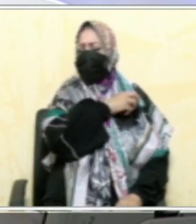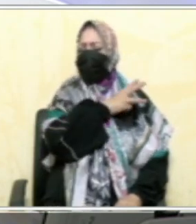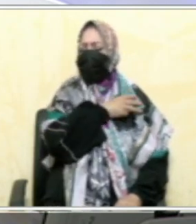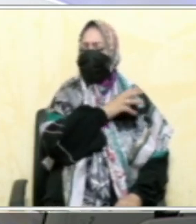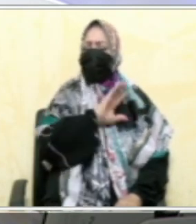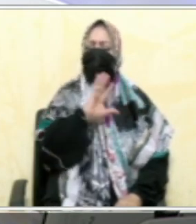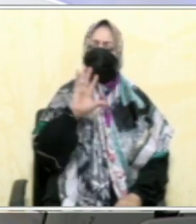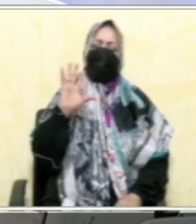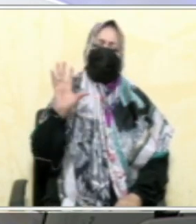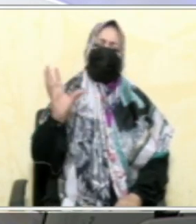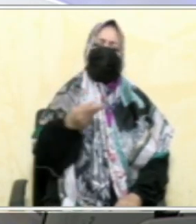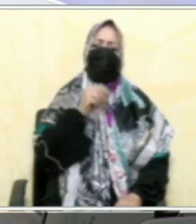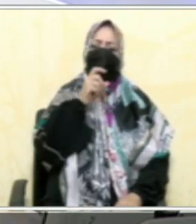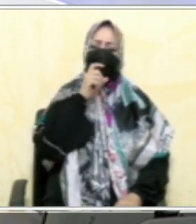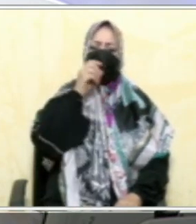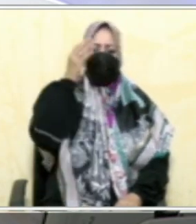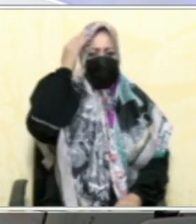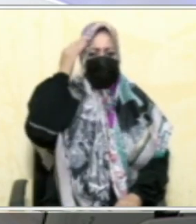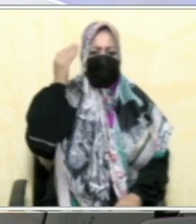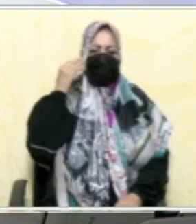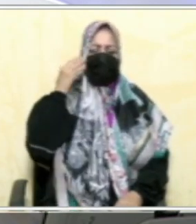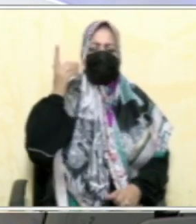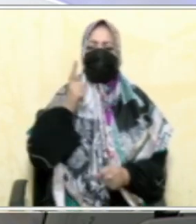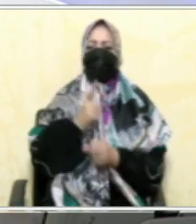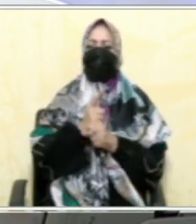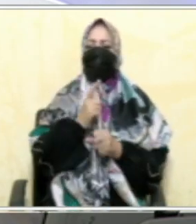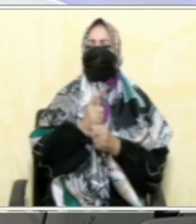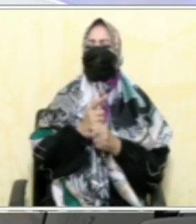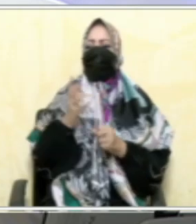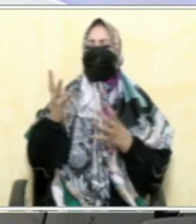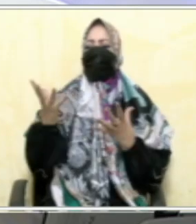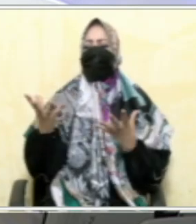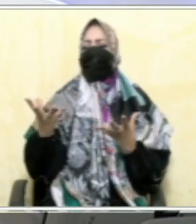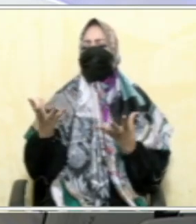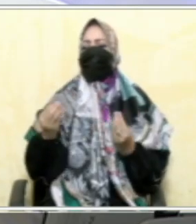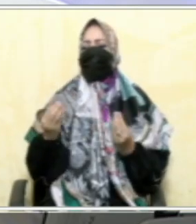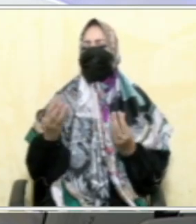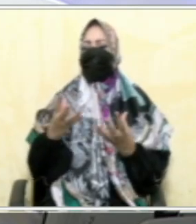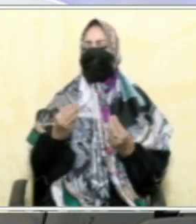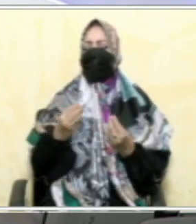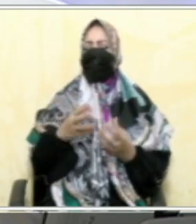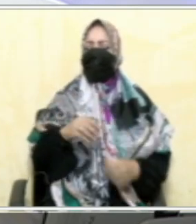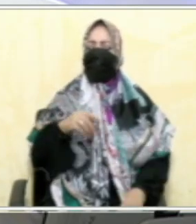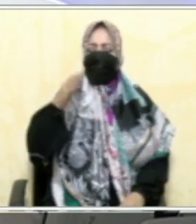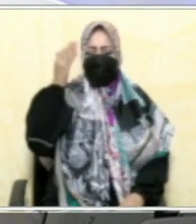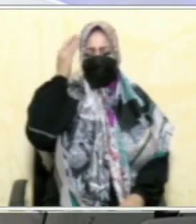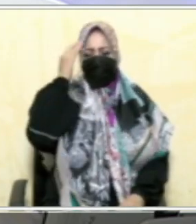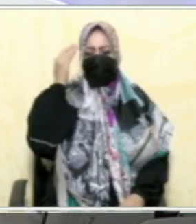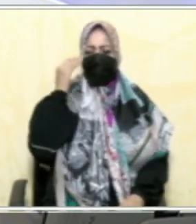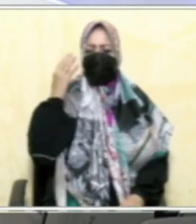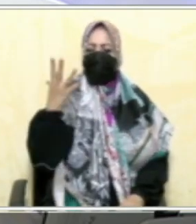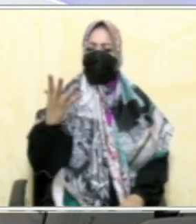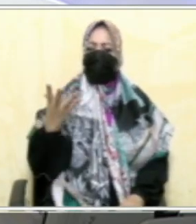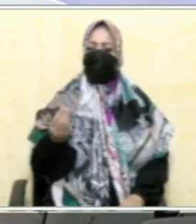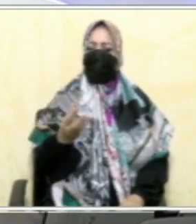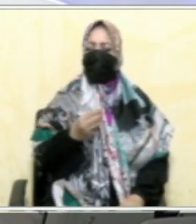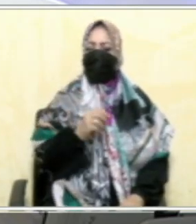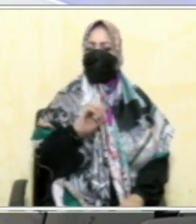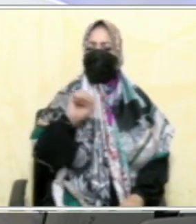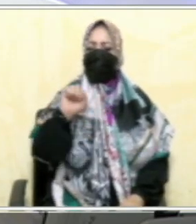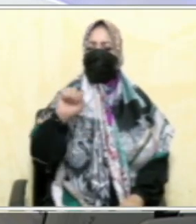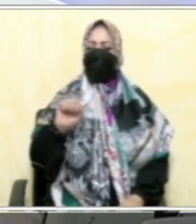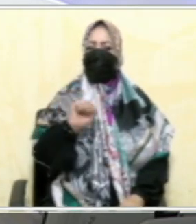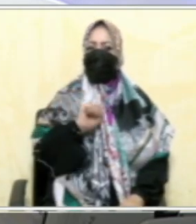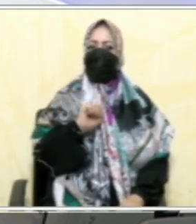النساء، وخاصة في المرحلة الابتدائية. هذا الأمر